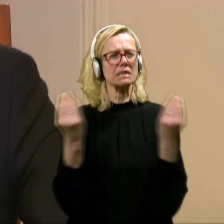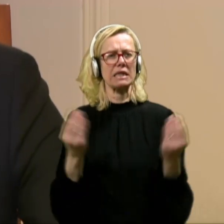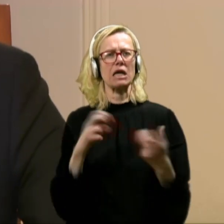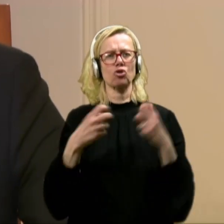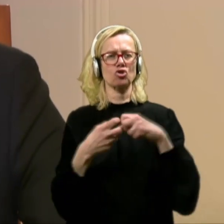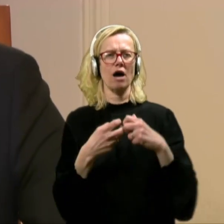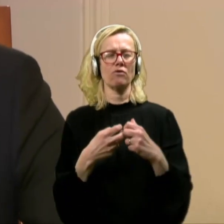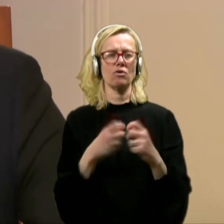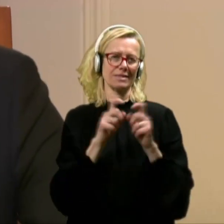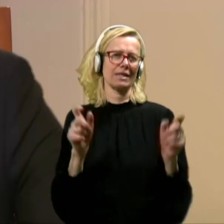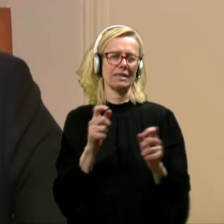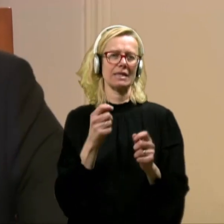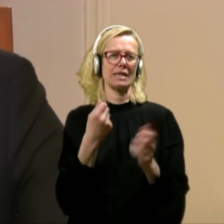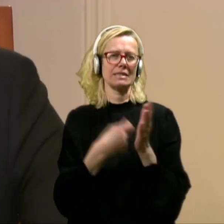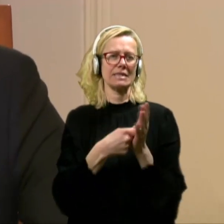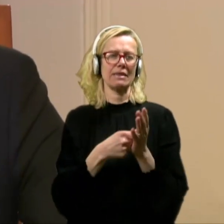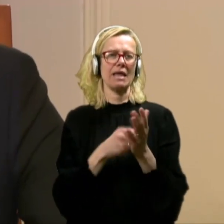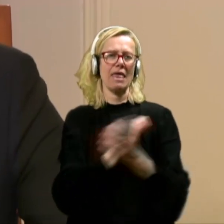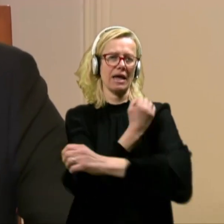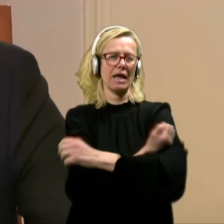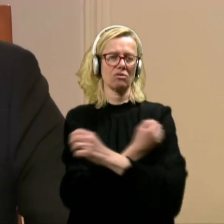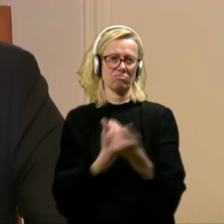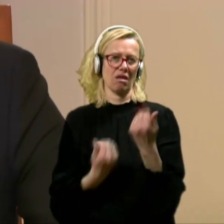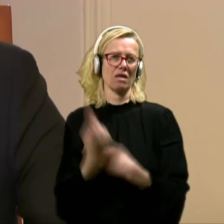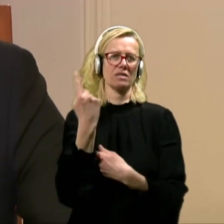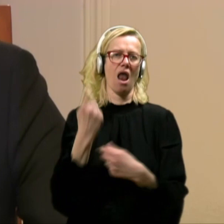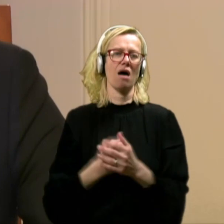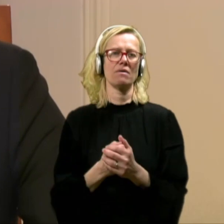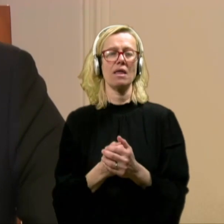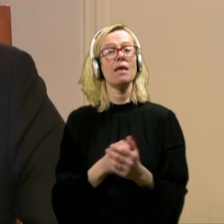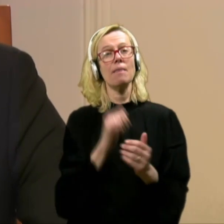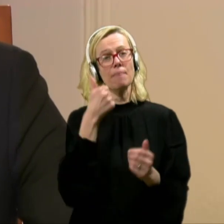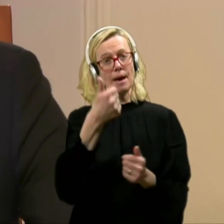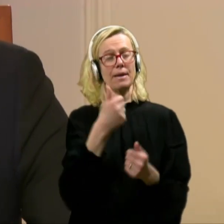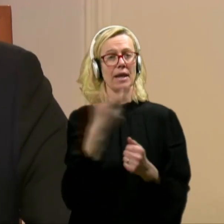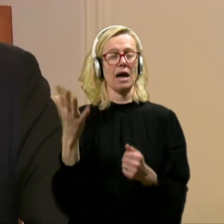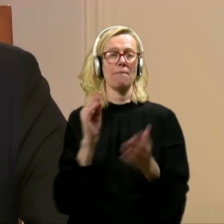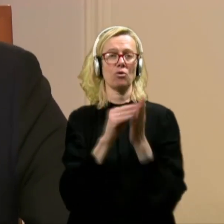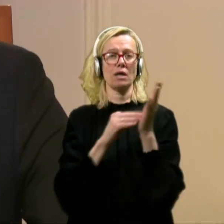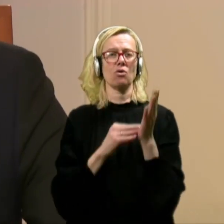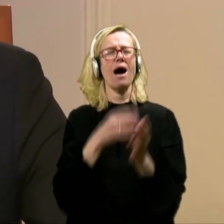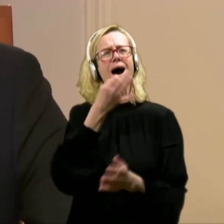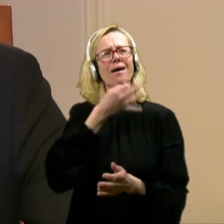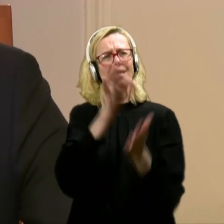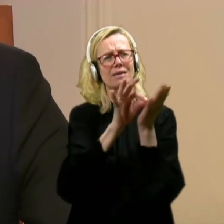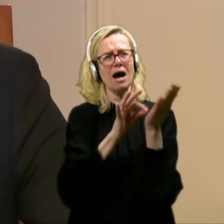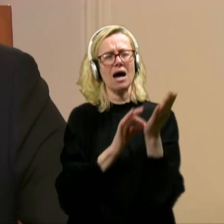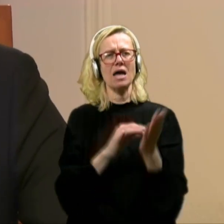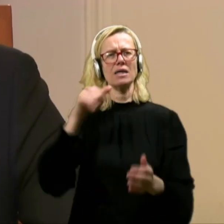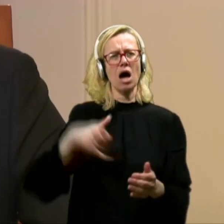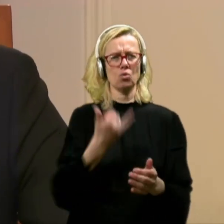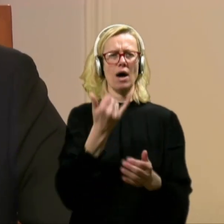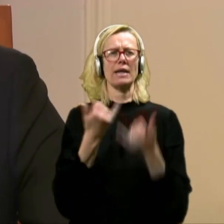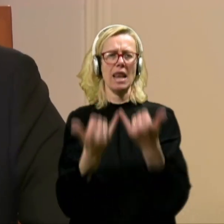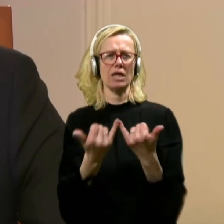zaradi cen energentov nastala. Najprej nekaj podatkov. Po anketi, ki jo je januarja